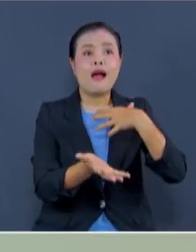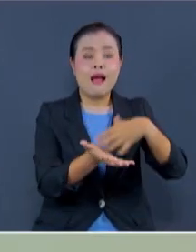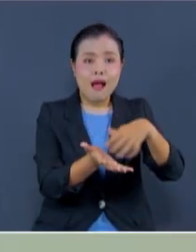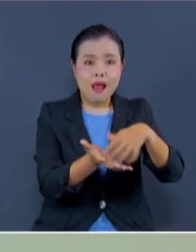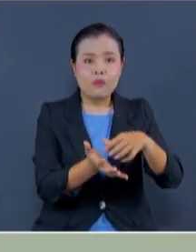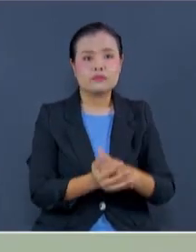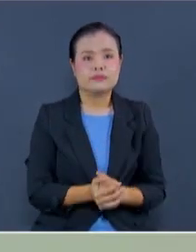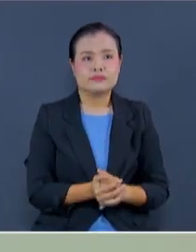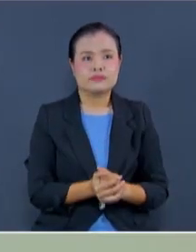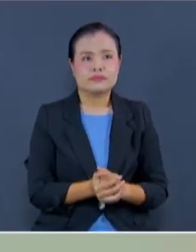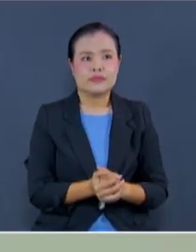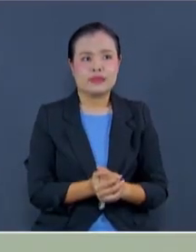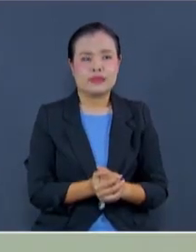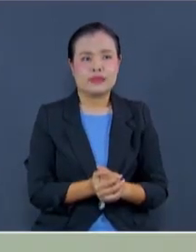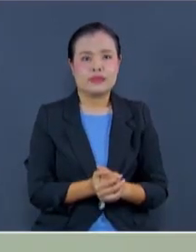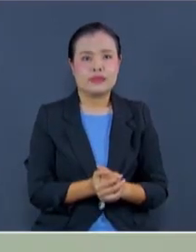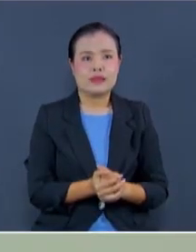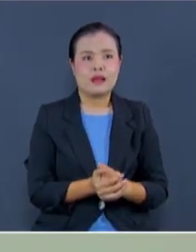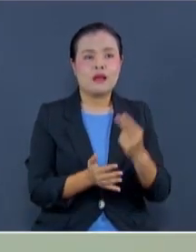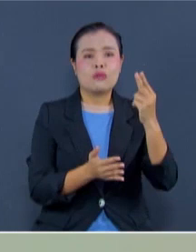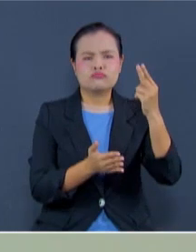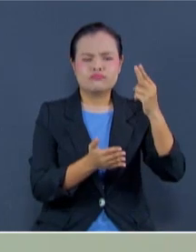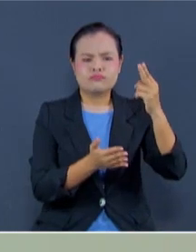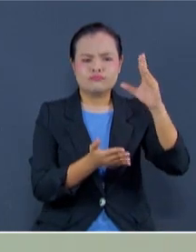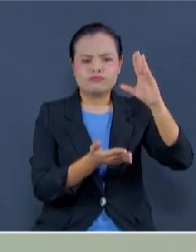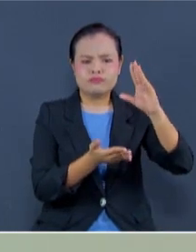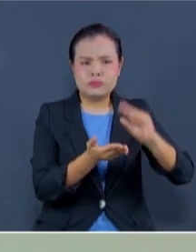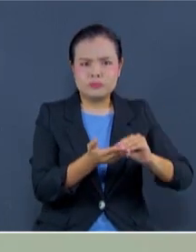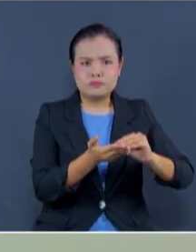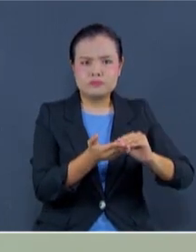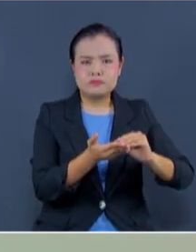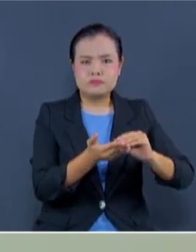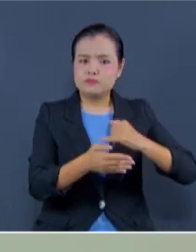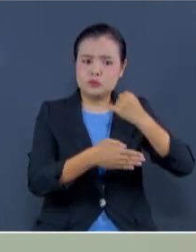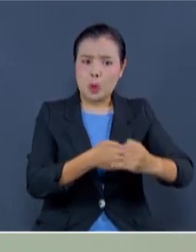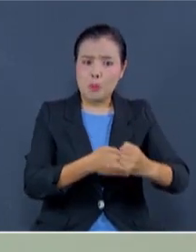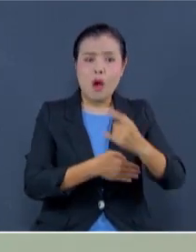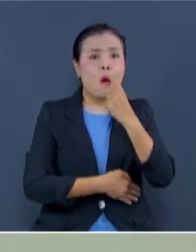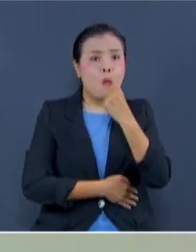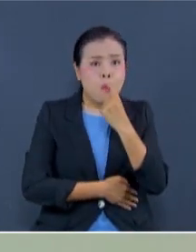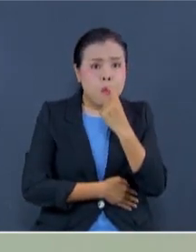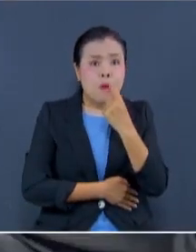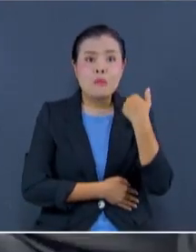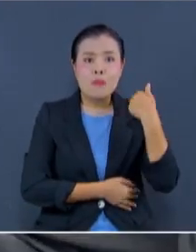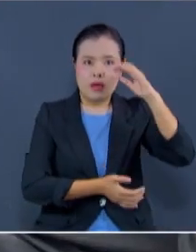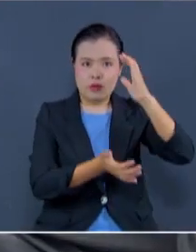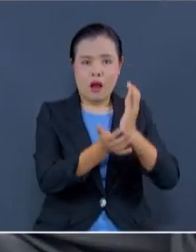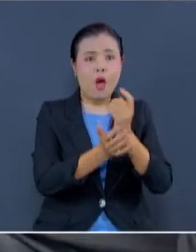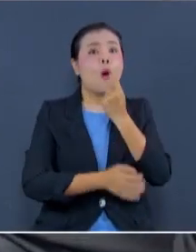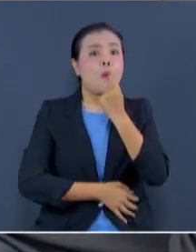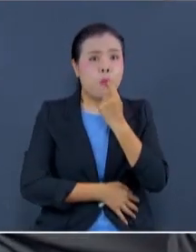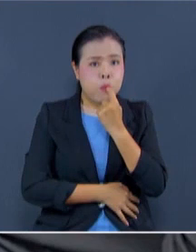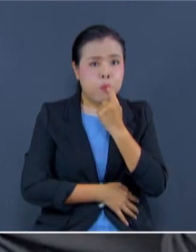าจากคลิปที่ตัดไปแล้วเราก็สงสัยว่าเอ๊ะสุดท้ายเขาได้เป่าไหมเนี่ยตำรวจบอกว่าสุดท้ายเป่